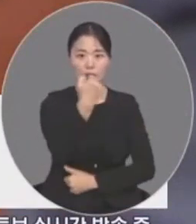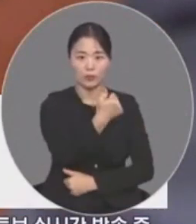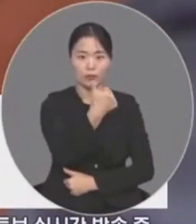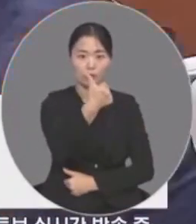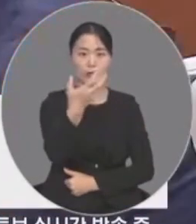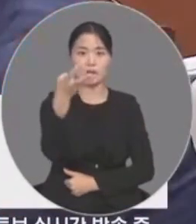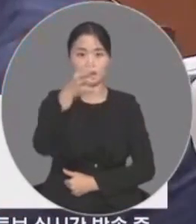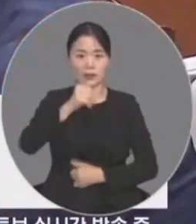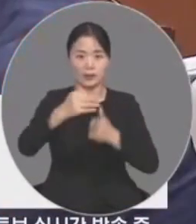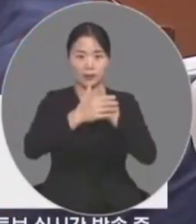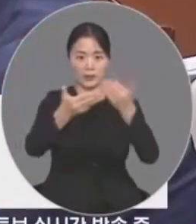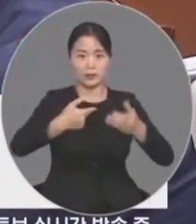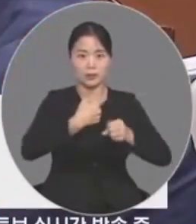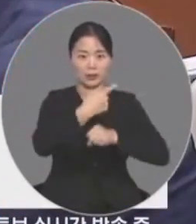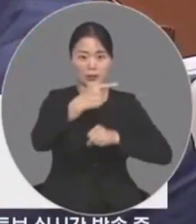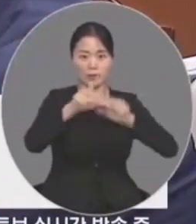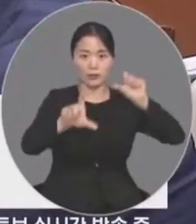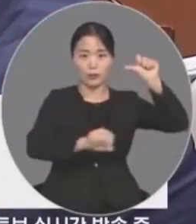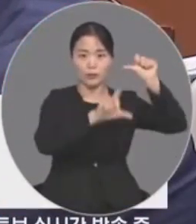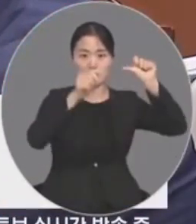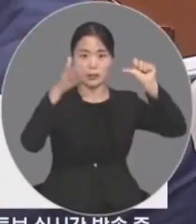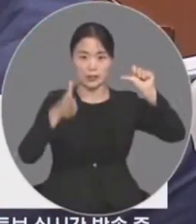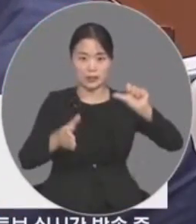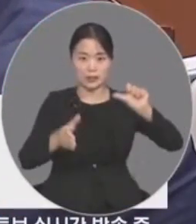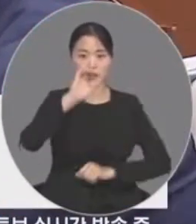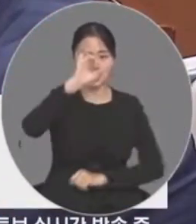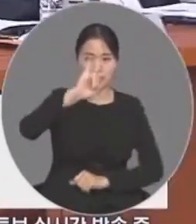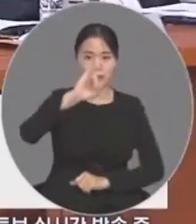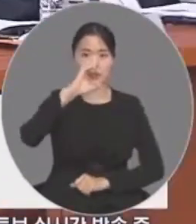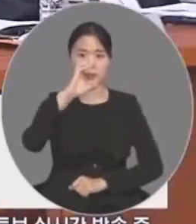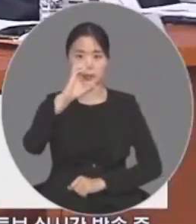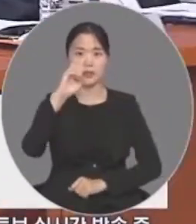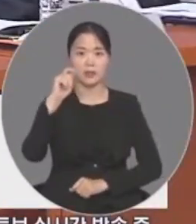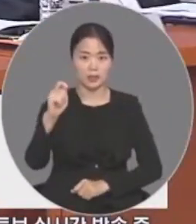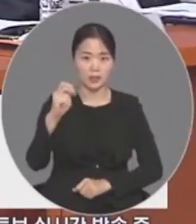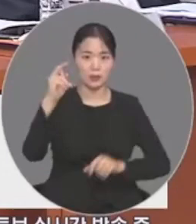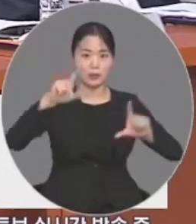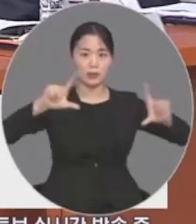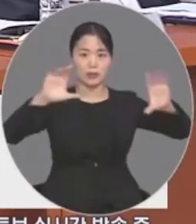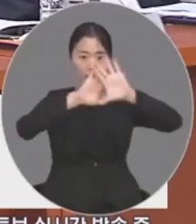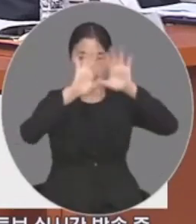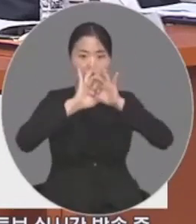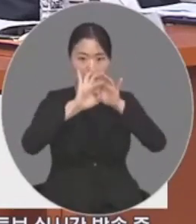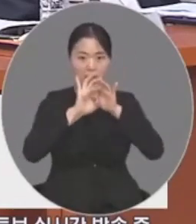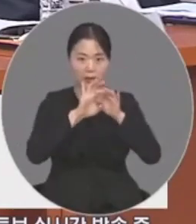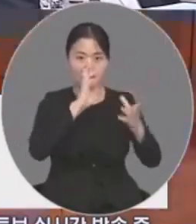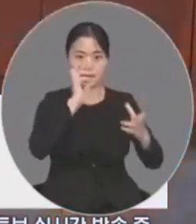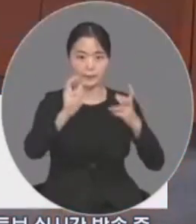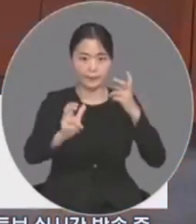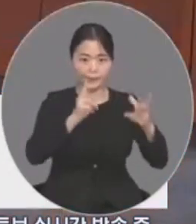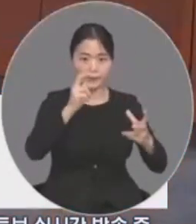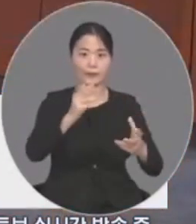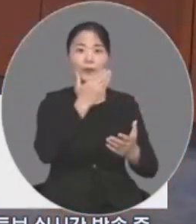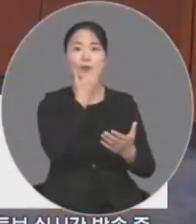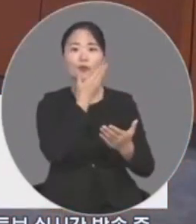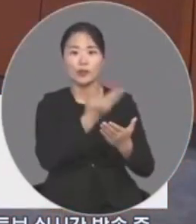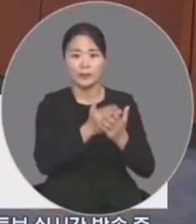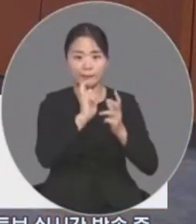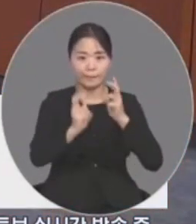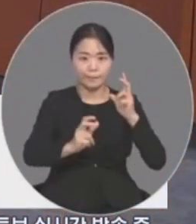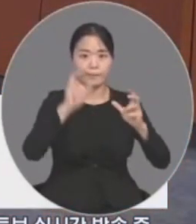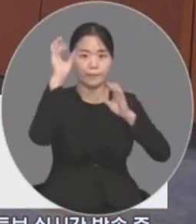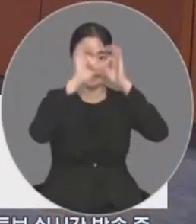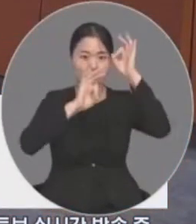내년 5월까지 기후 테크 산업과 ICT 기반 지능형 도시 기반 구축 등 핵심 사업 발굴에